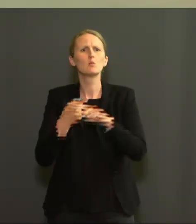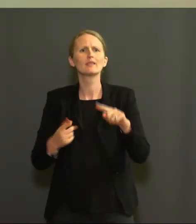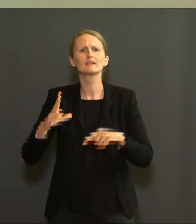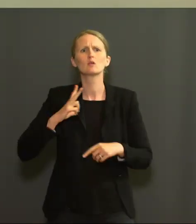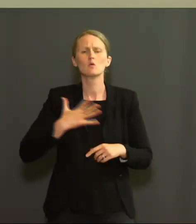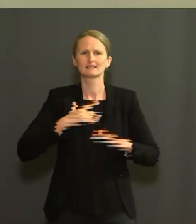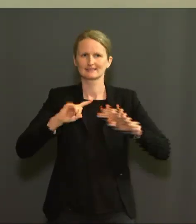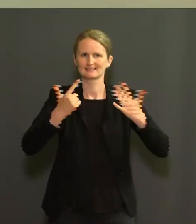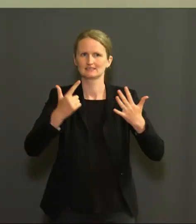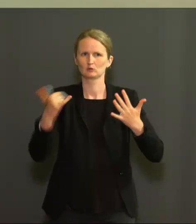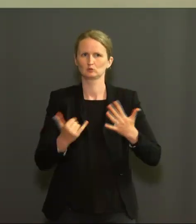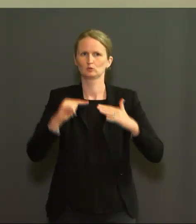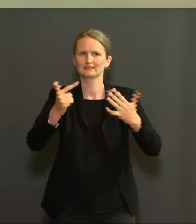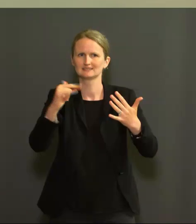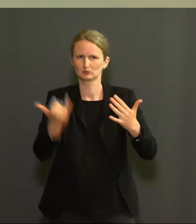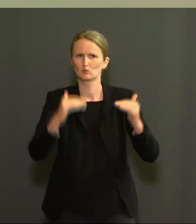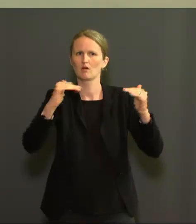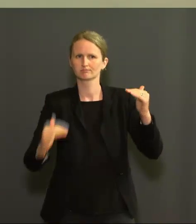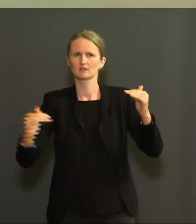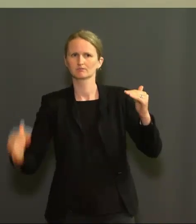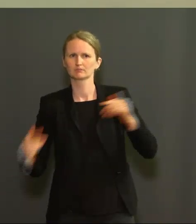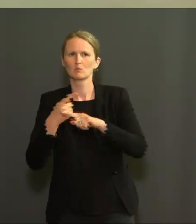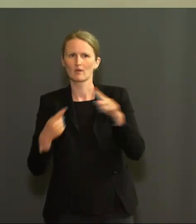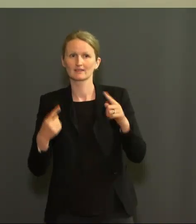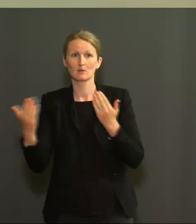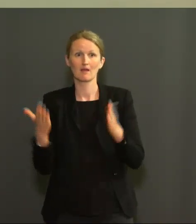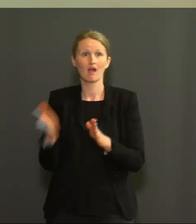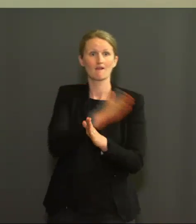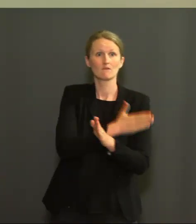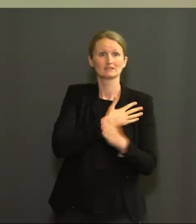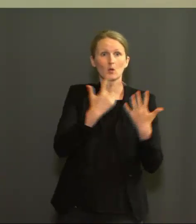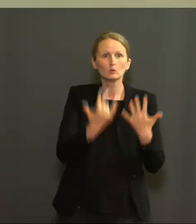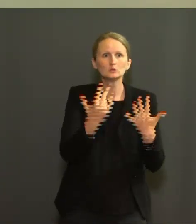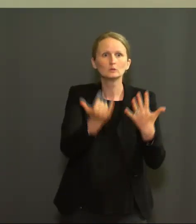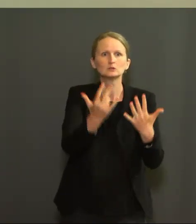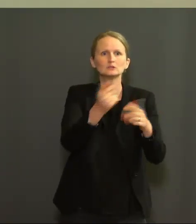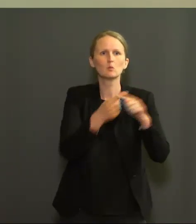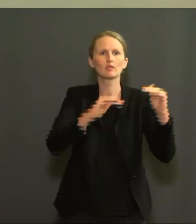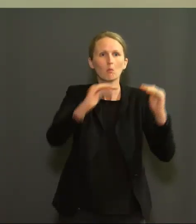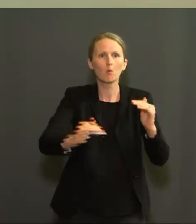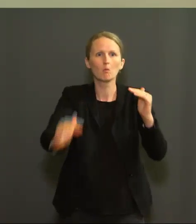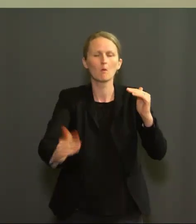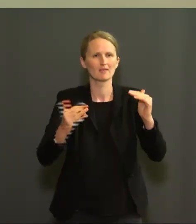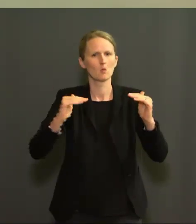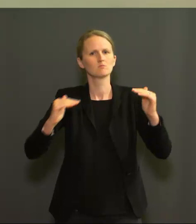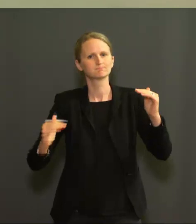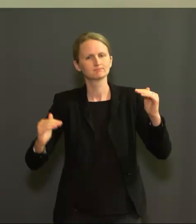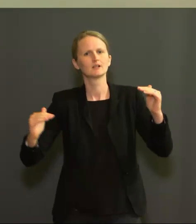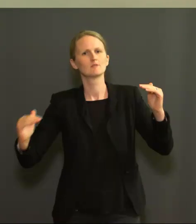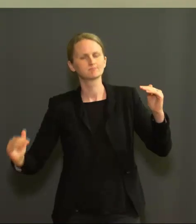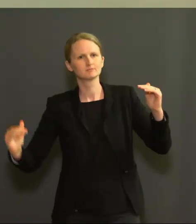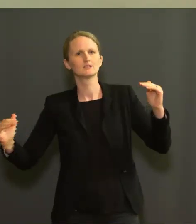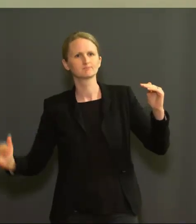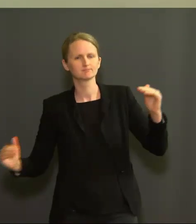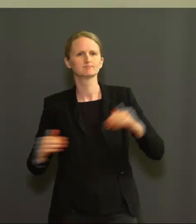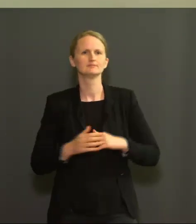dernière encore, ils diminuaient 2 fois plus vite, ils diminuaient tous les 8 jours. C'est un jour de variants aujourd'hui, puisque c'est la